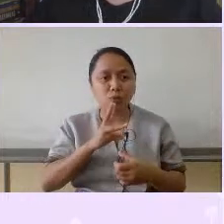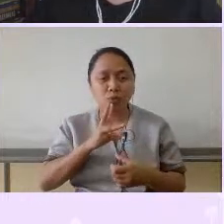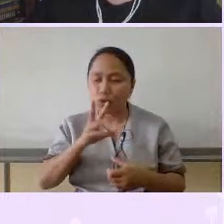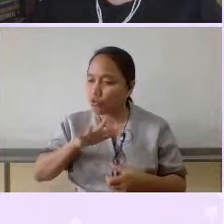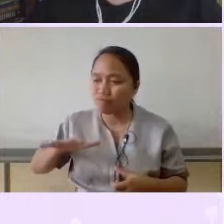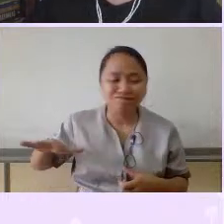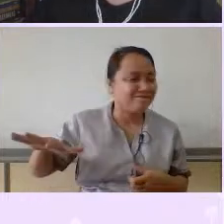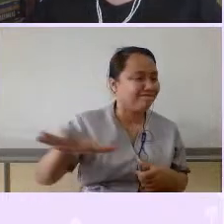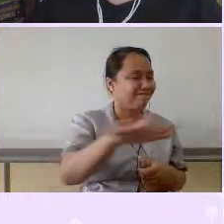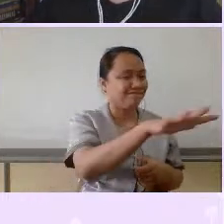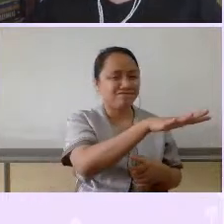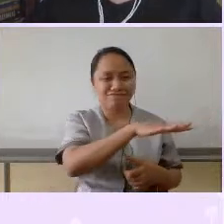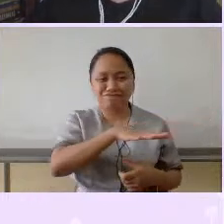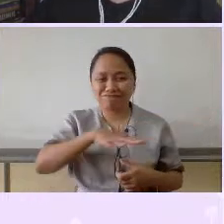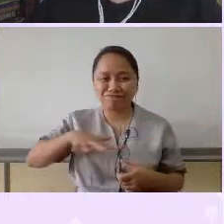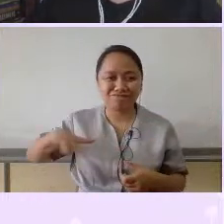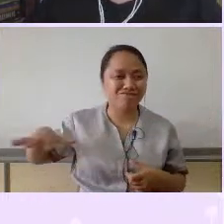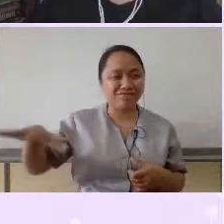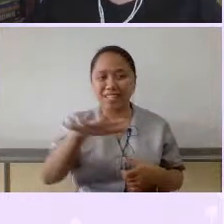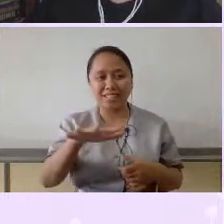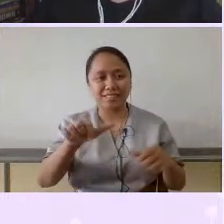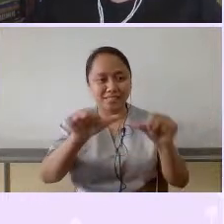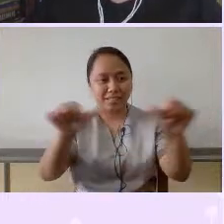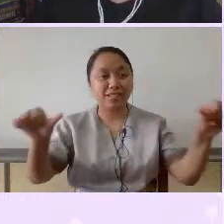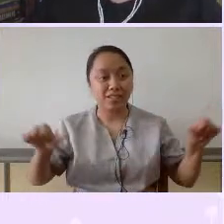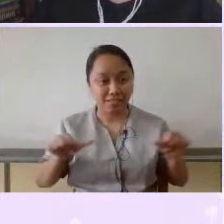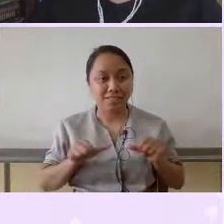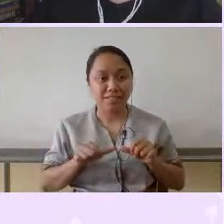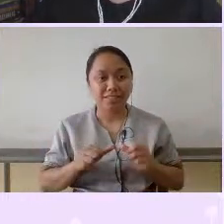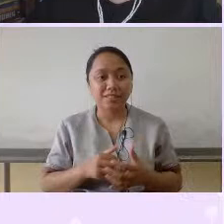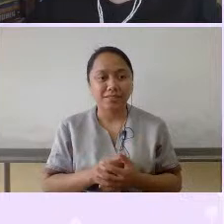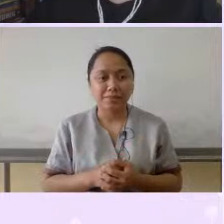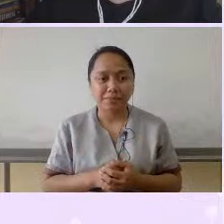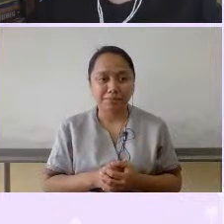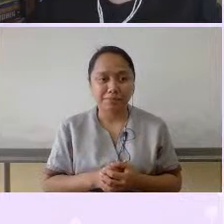fishery areas po natin. And